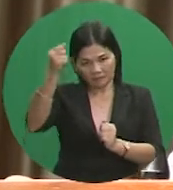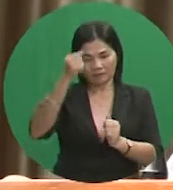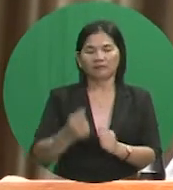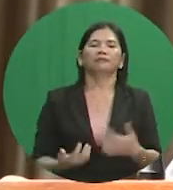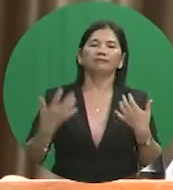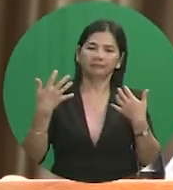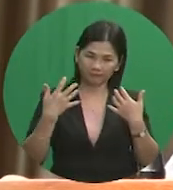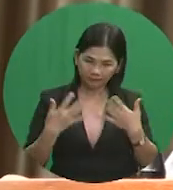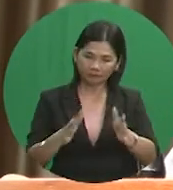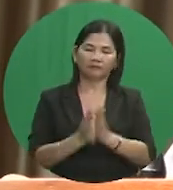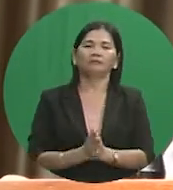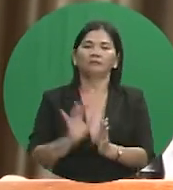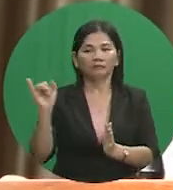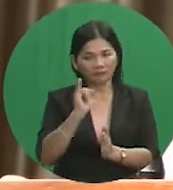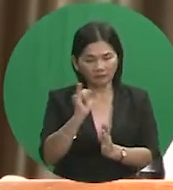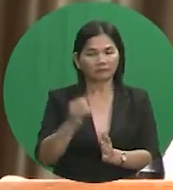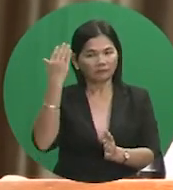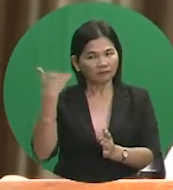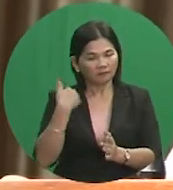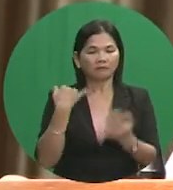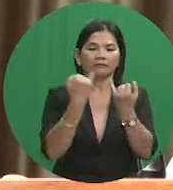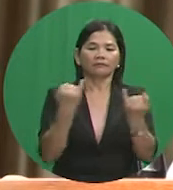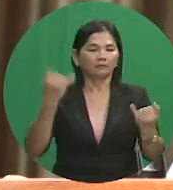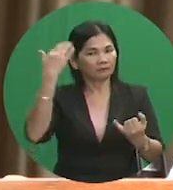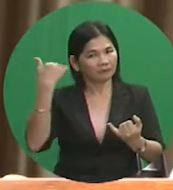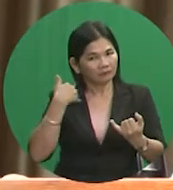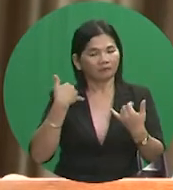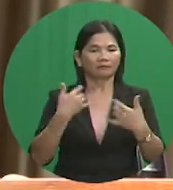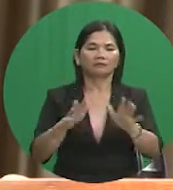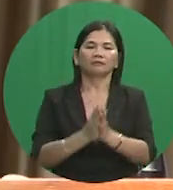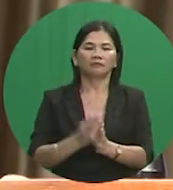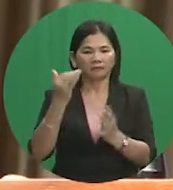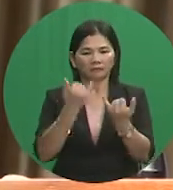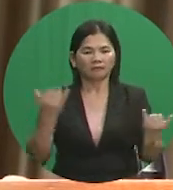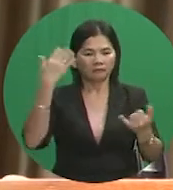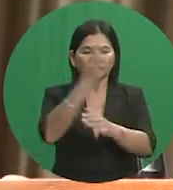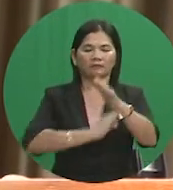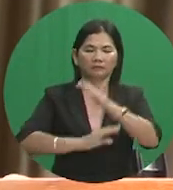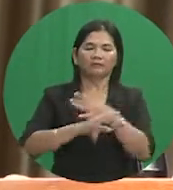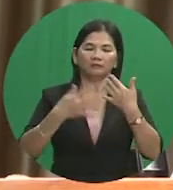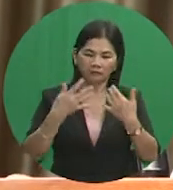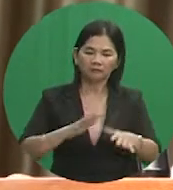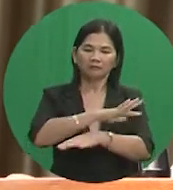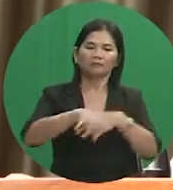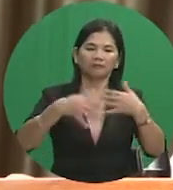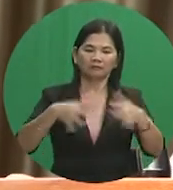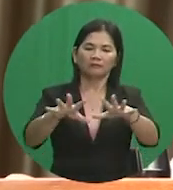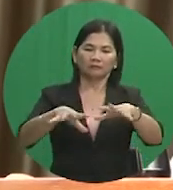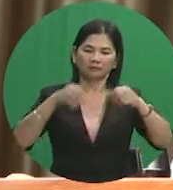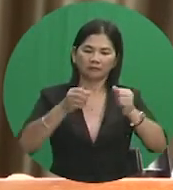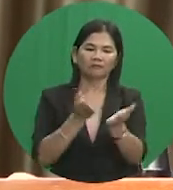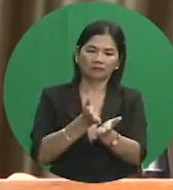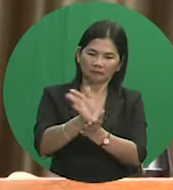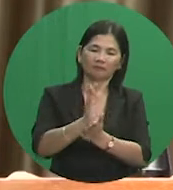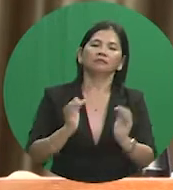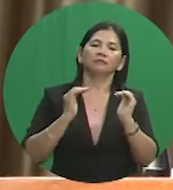มมขนมกาเทเนธาสตรีนั่งกมารัยปิเซสตรีนั่งกมารัยเมียนปิการเพียบแตงอ้อเอาแต่ตัวบ้านเสร็จเอากา